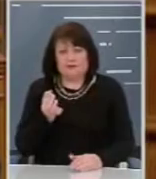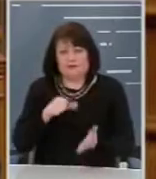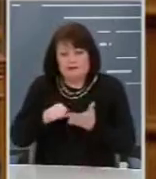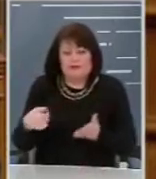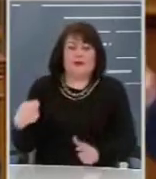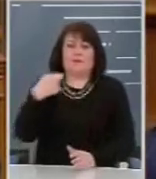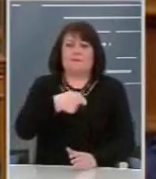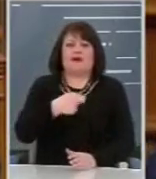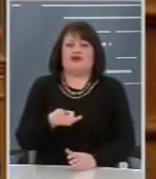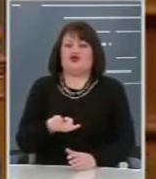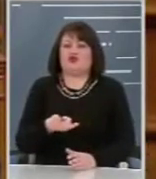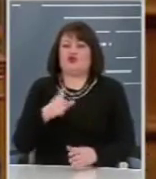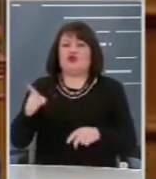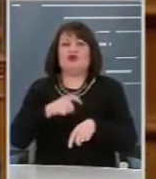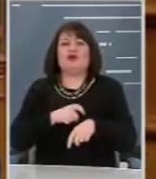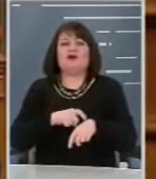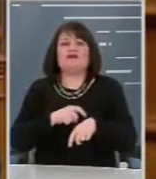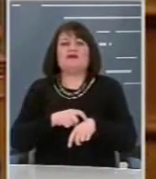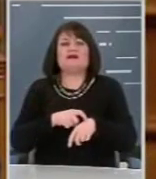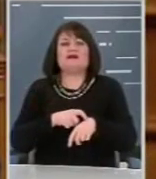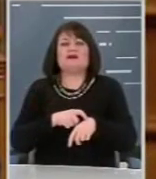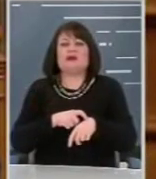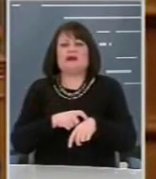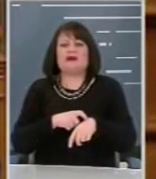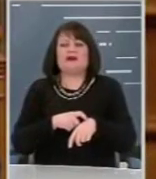αν εκχωρηθεί, που δεν εκχωρείται αυτή τη στιγμή το σύνολο της τραπεζικής